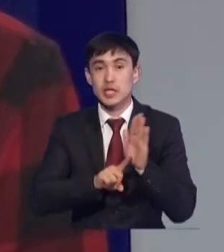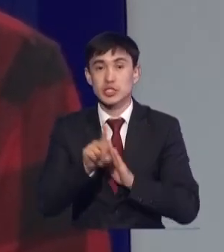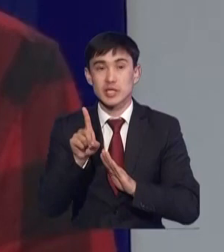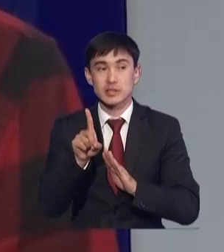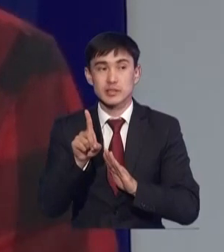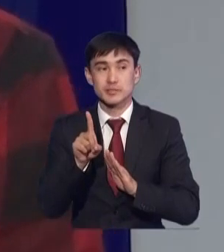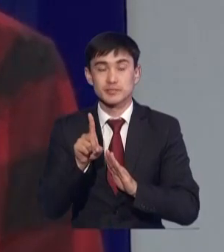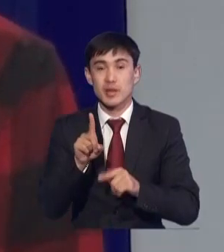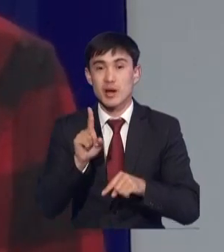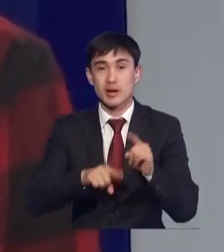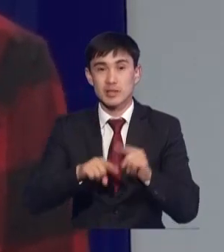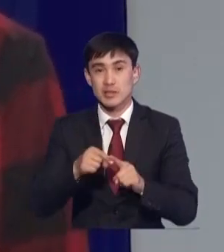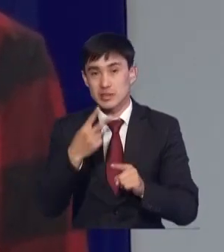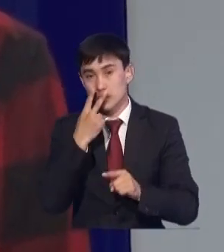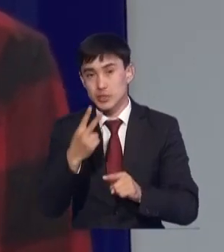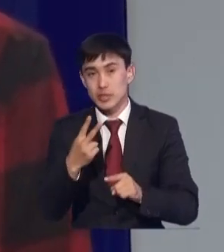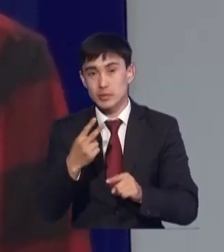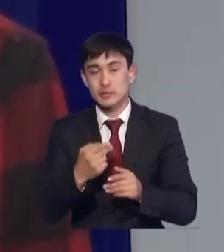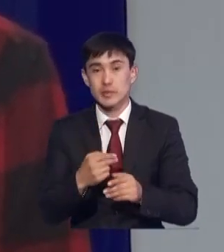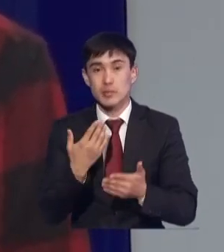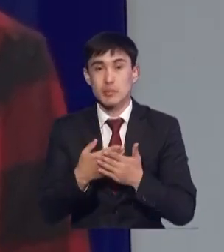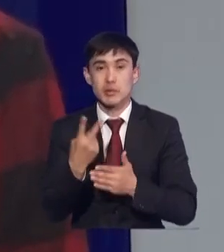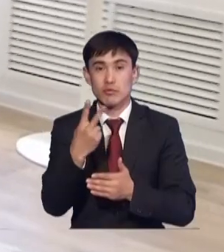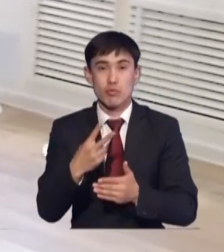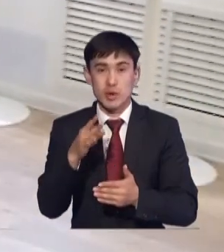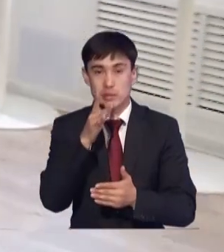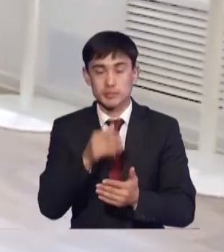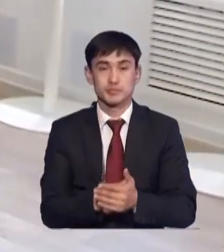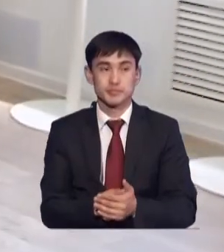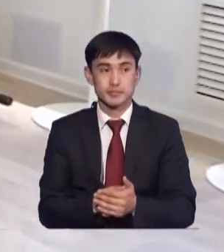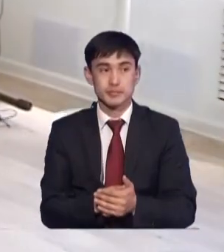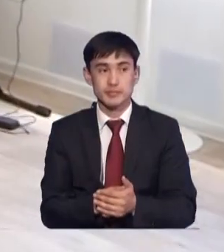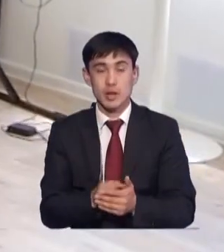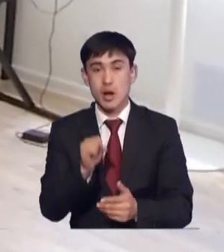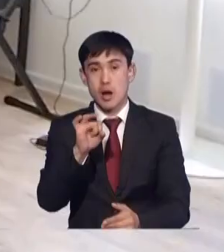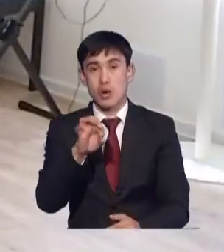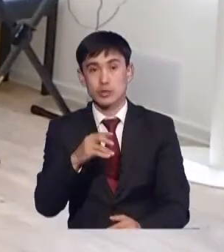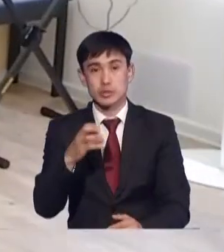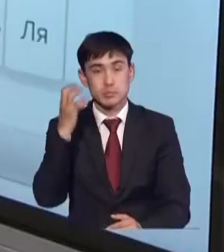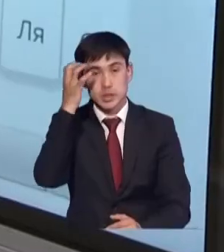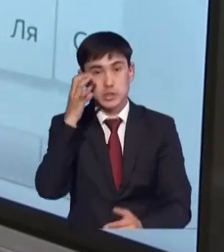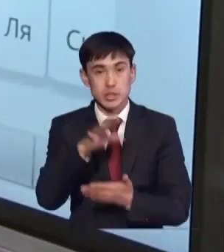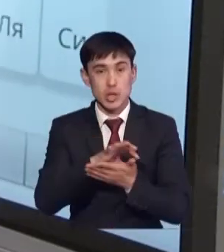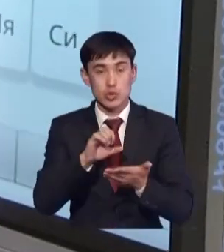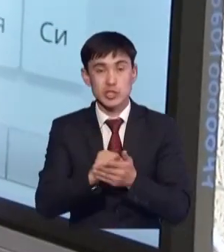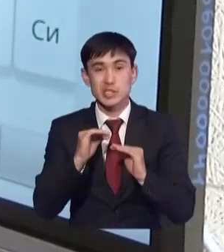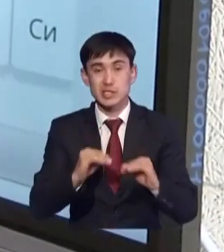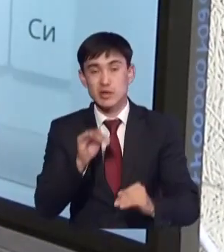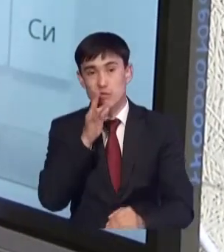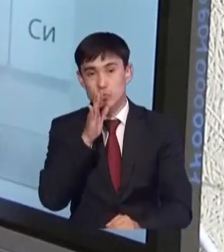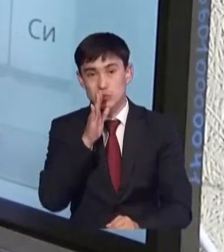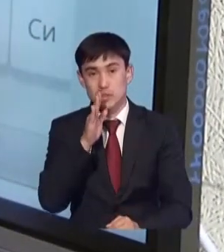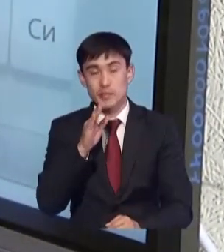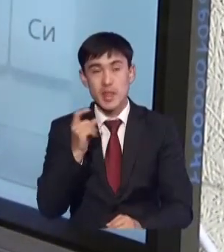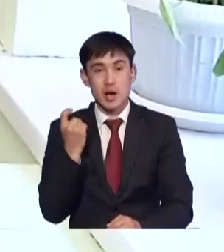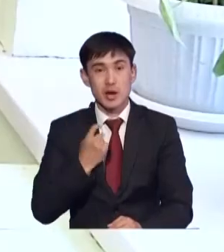начинают родители замечают ГТО к годам напомним Аум возраста